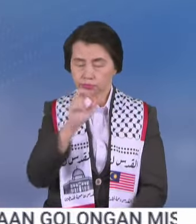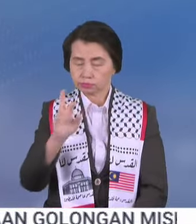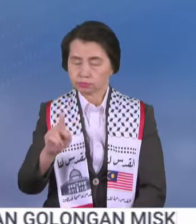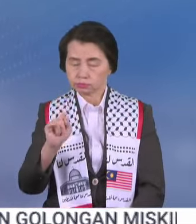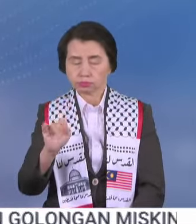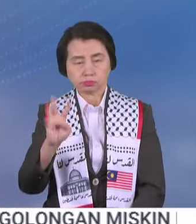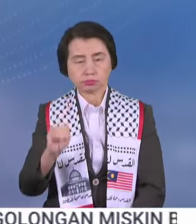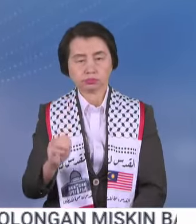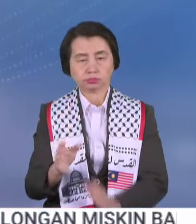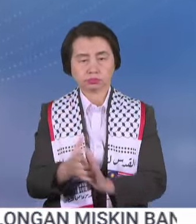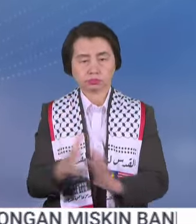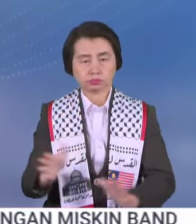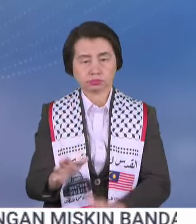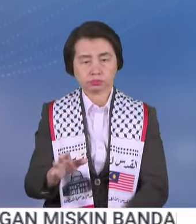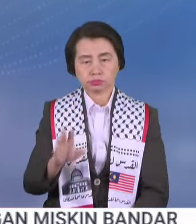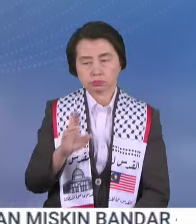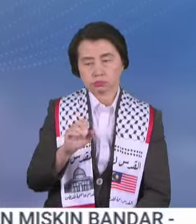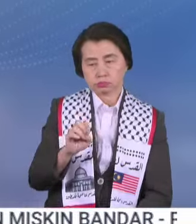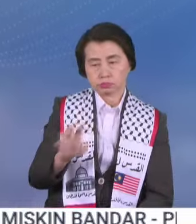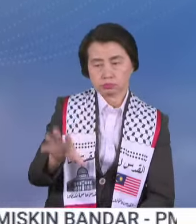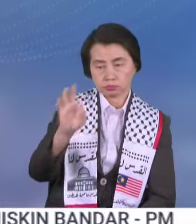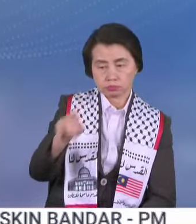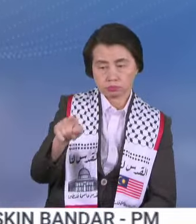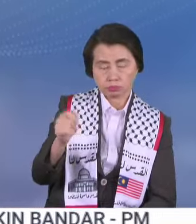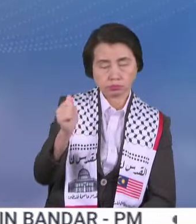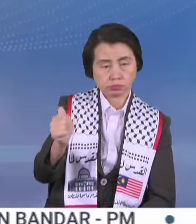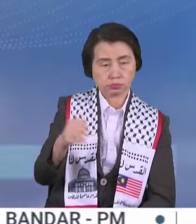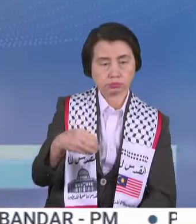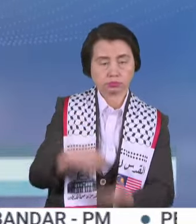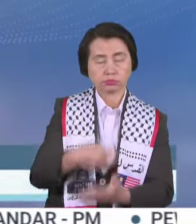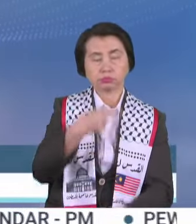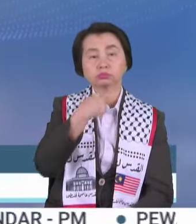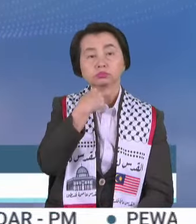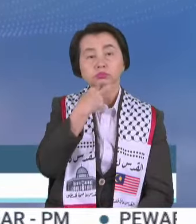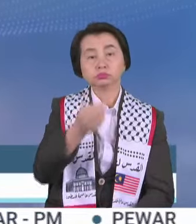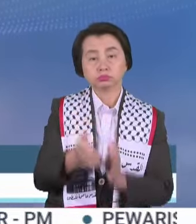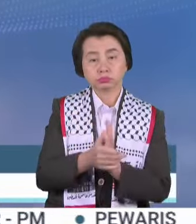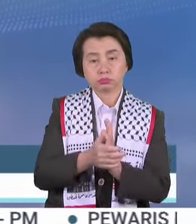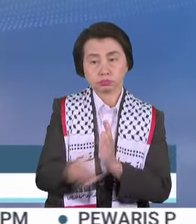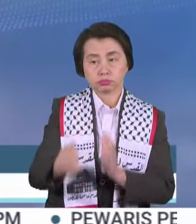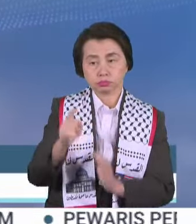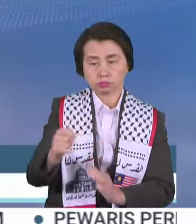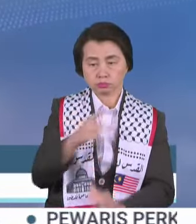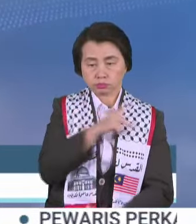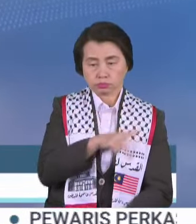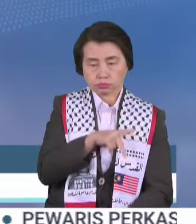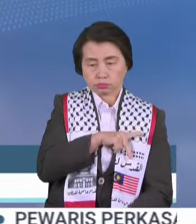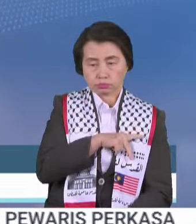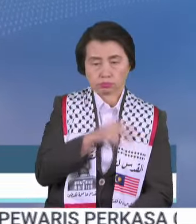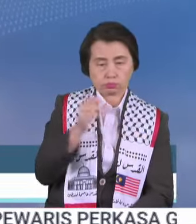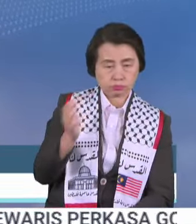Syafinah Selamat, Roxy memiliki keunikan tersendiri dalam suara, bakat dan personalitinya.